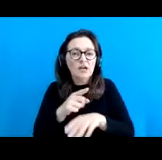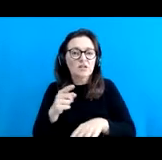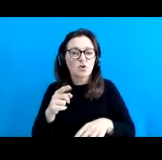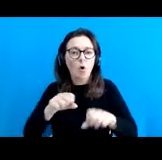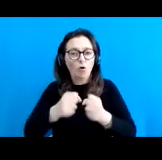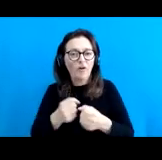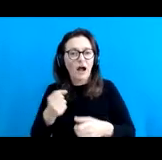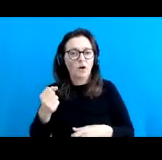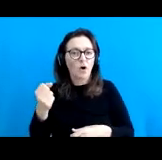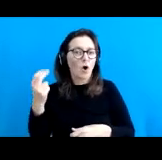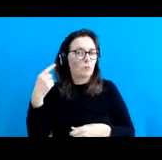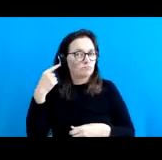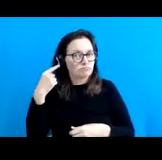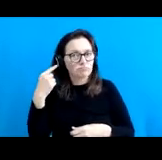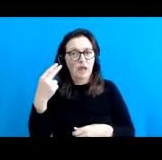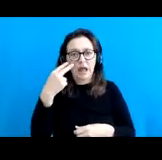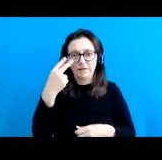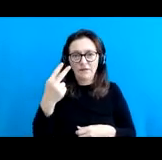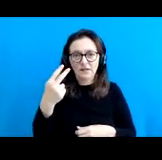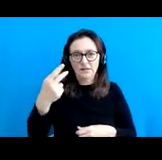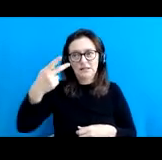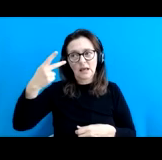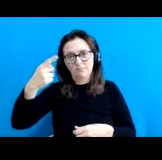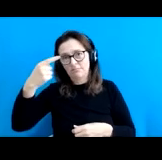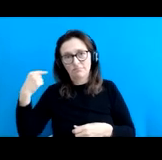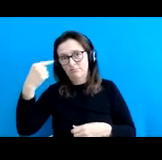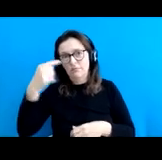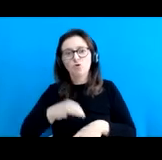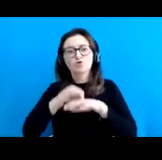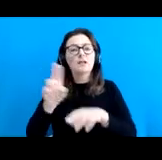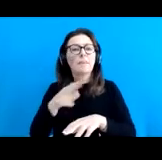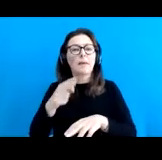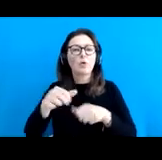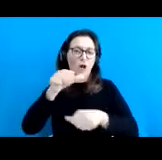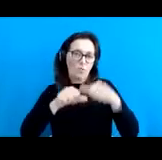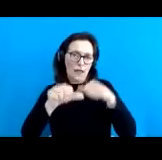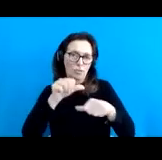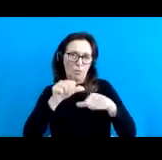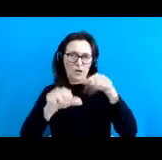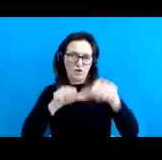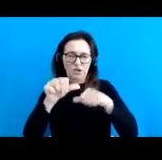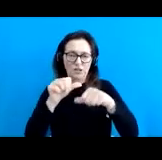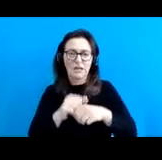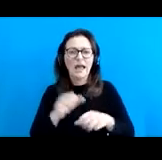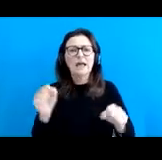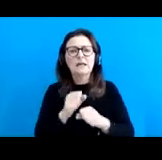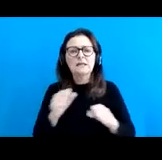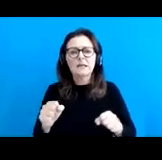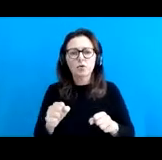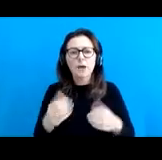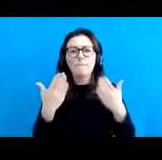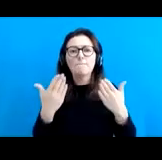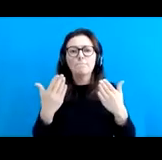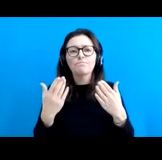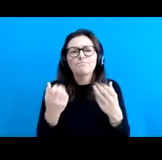da se okvarjena čutila ne morejo med seboj nadomeščati. Zato je pri osebah z gluhoslepoto posebej pomemben dotik,